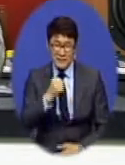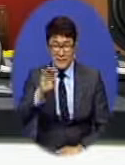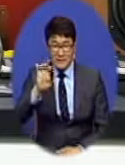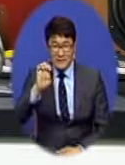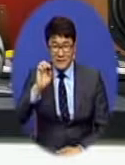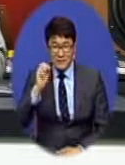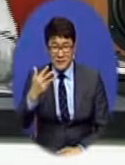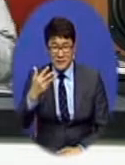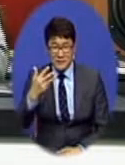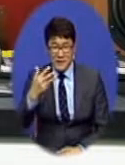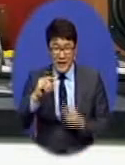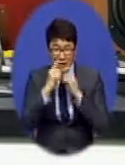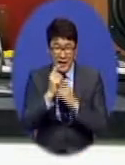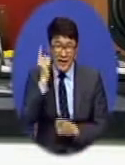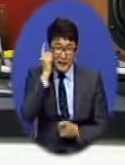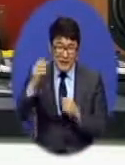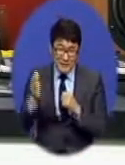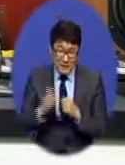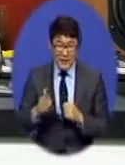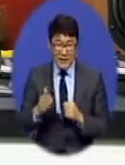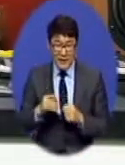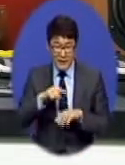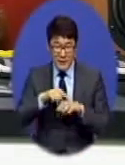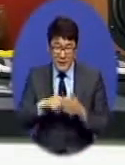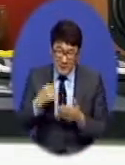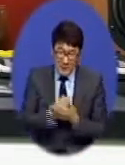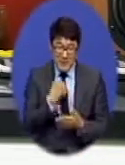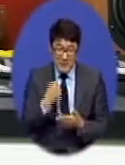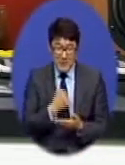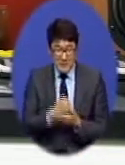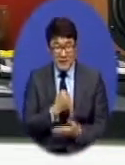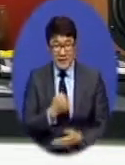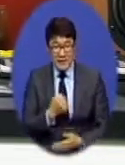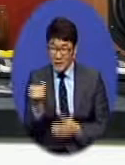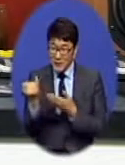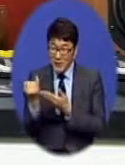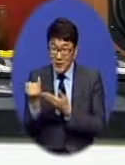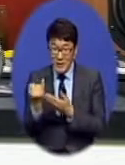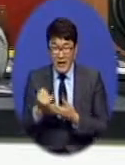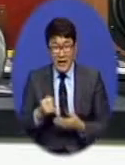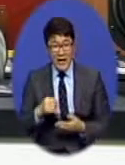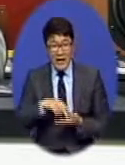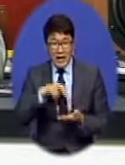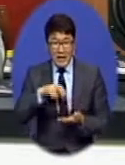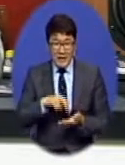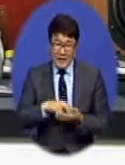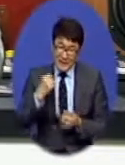48표 저 핸드폰 속상해 우리 다은씨가 우리 다은씨가 방방 떠야